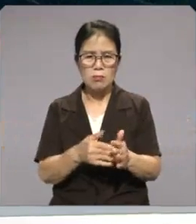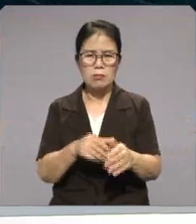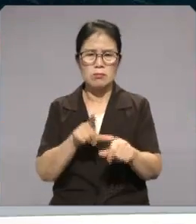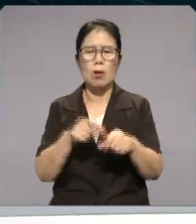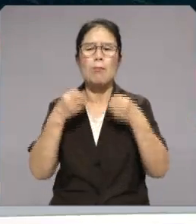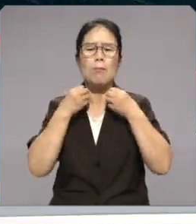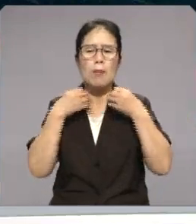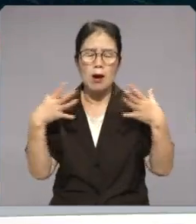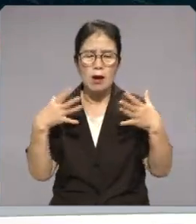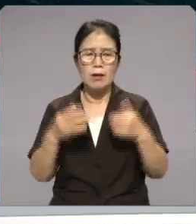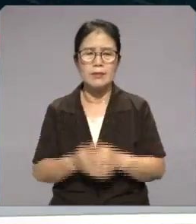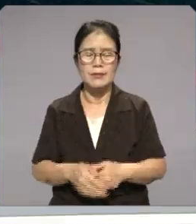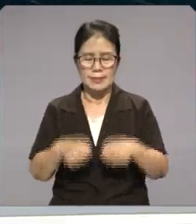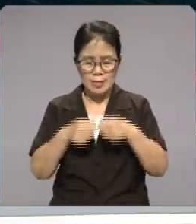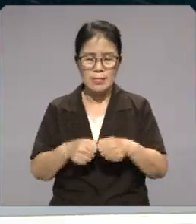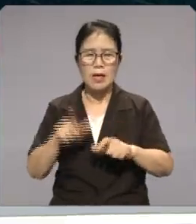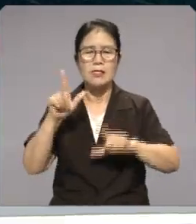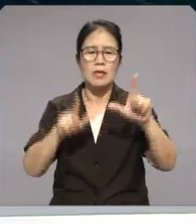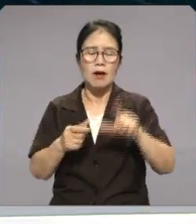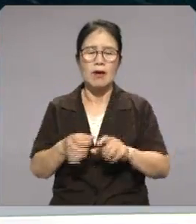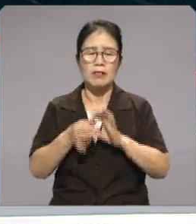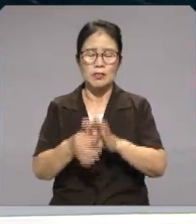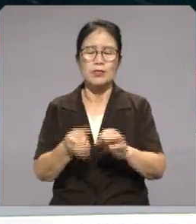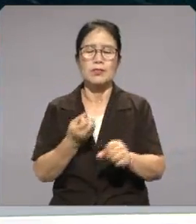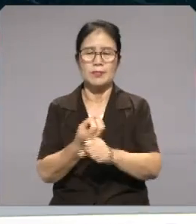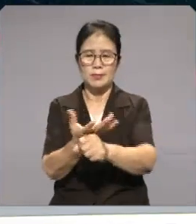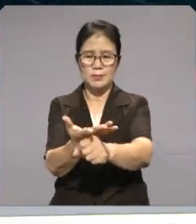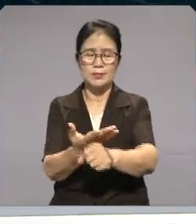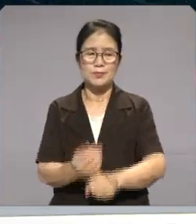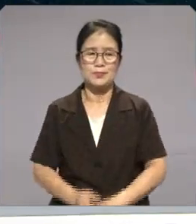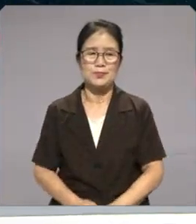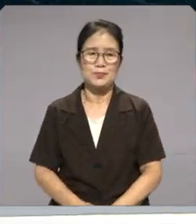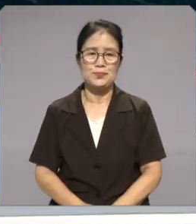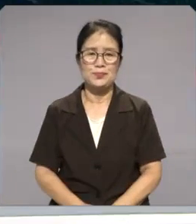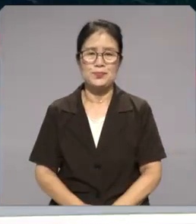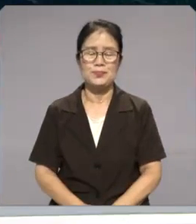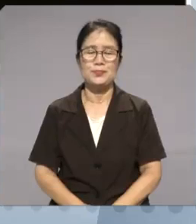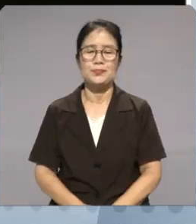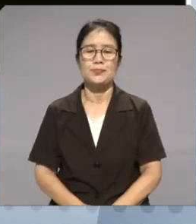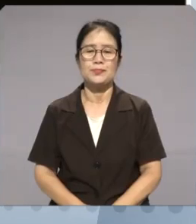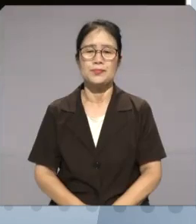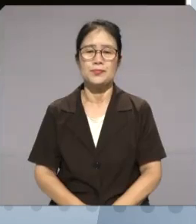있는데요. 자세한 상황은 현장 연결해서 알아보겠습니다. 전하린 캐스터.